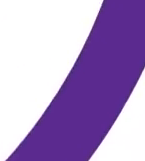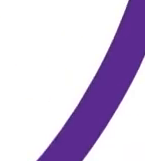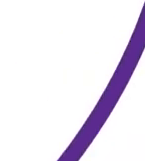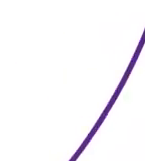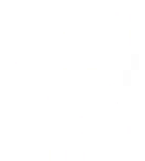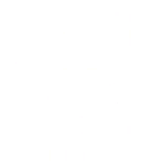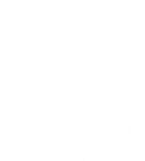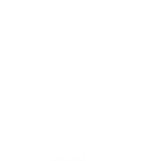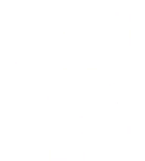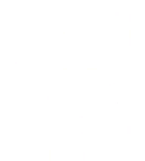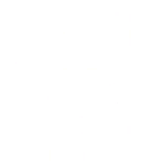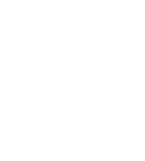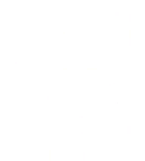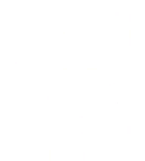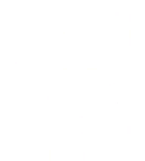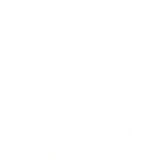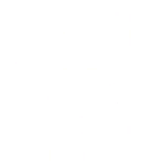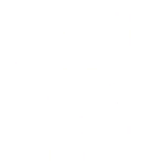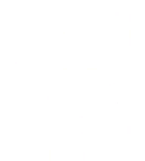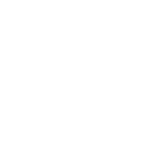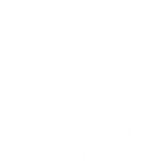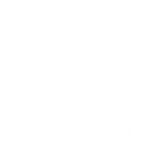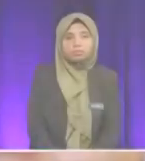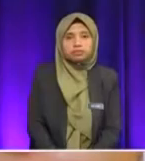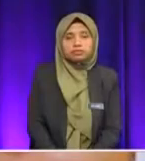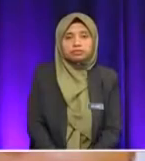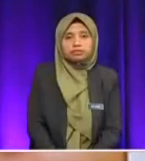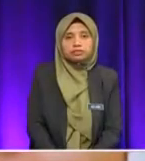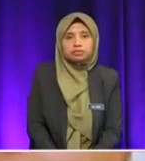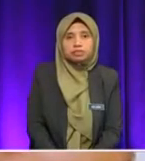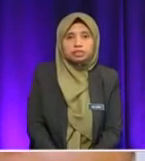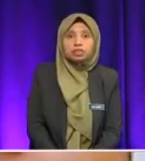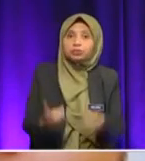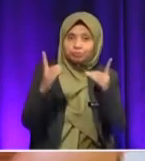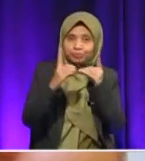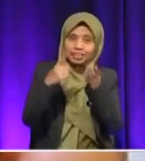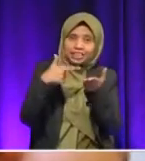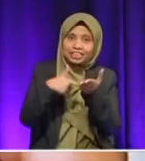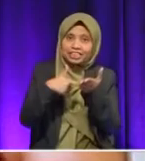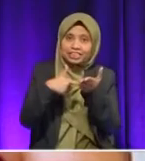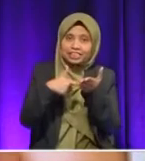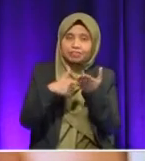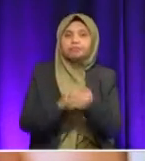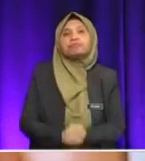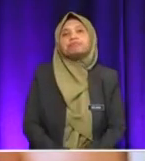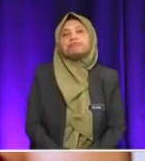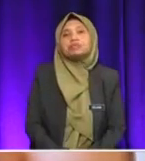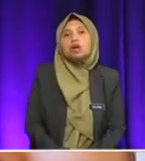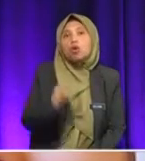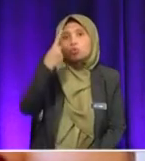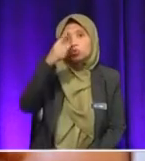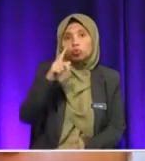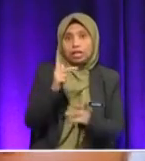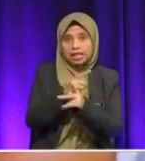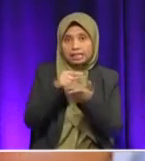Hai Sidik TV GPM kembali kita di sukses SPM 2022 dan untuk